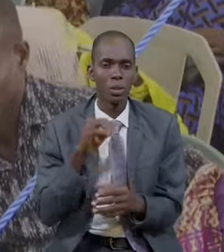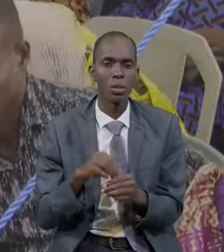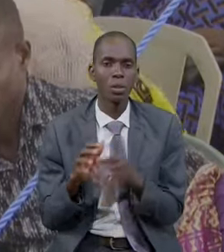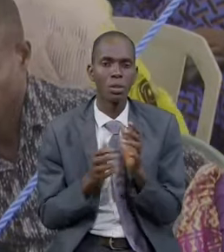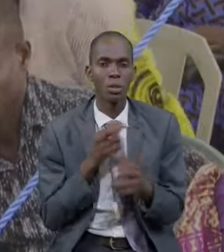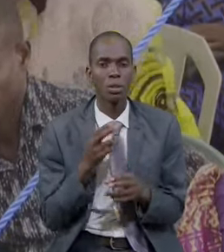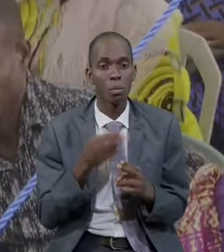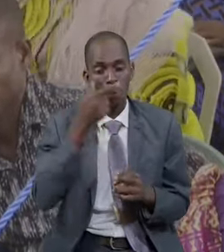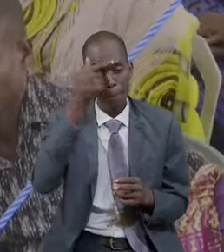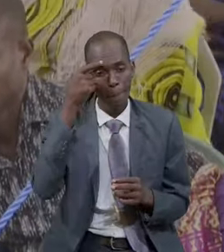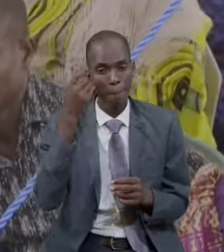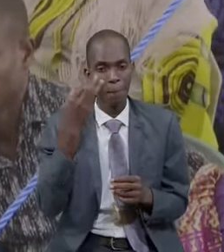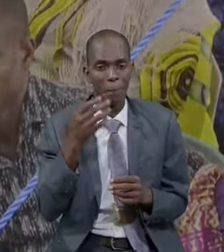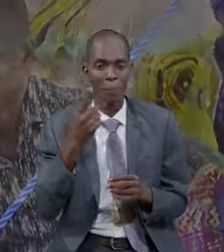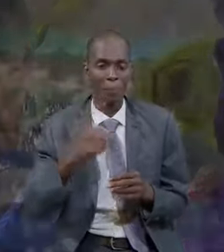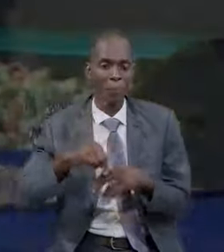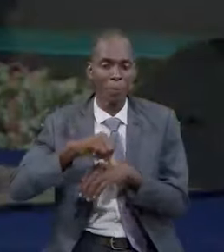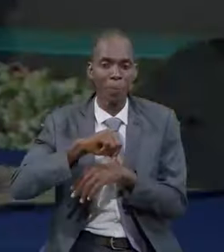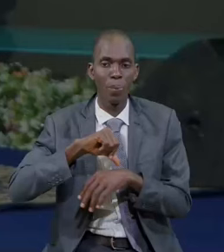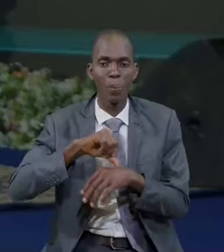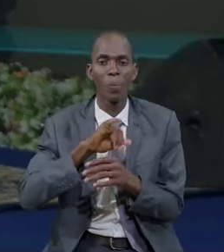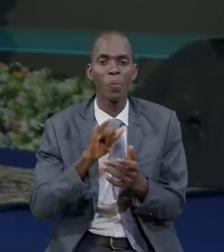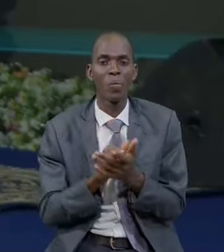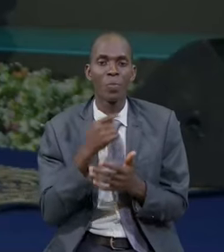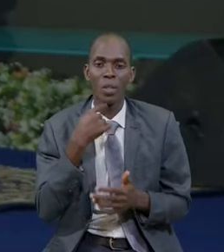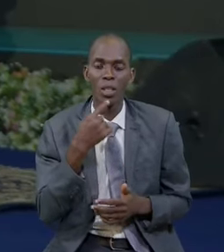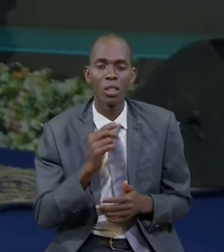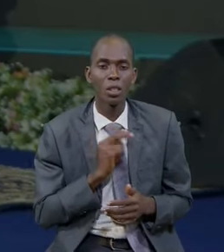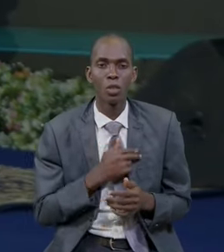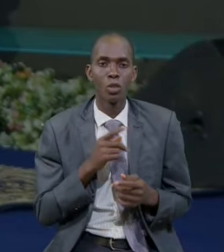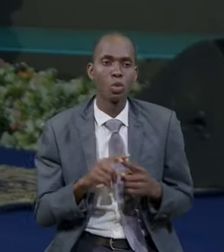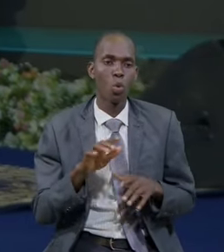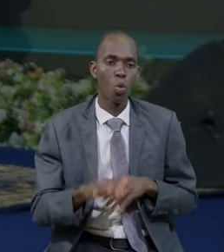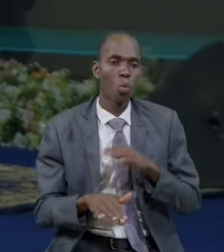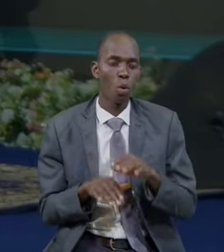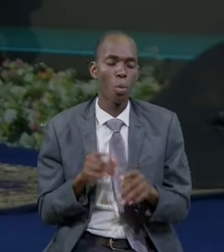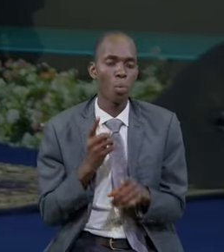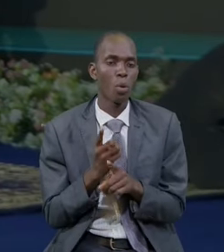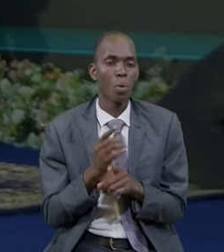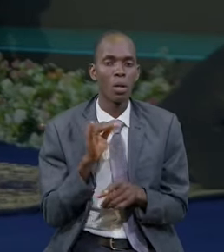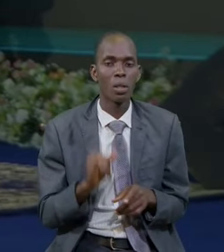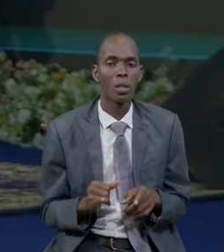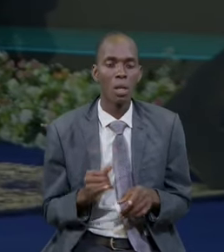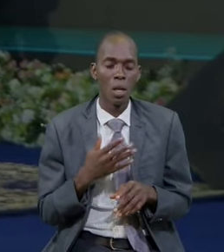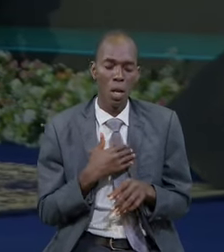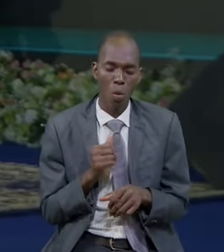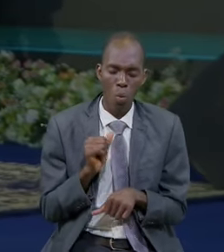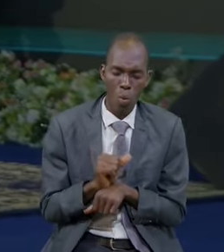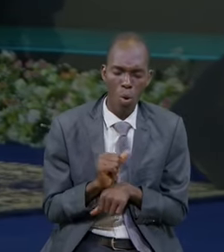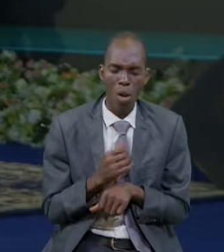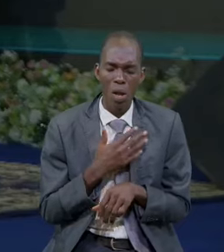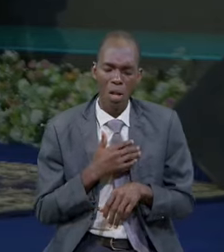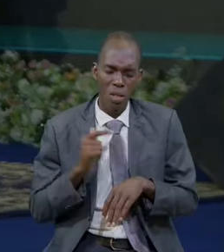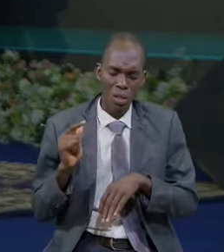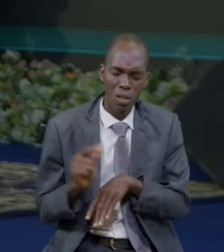À cause de l'onction qui nous aide à marcher et à travailler comme nous